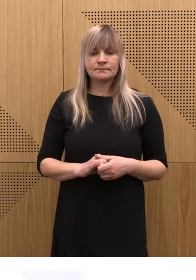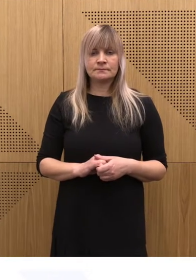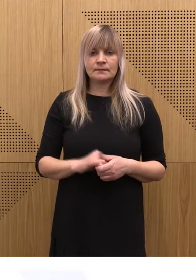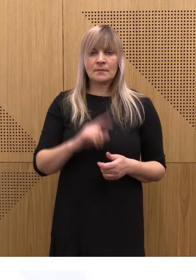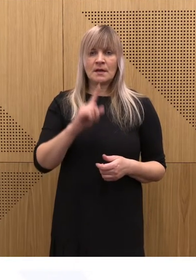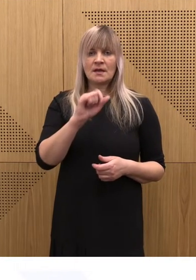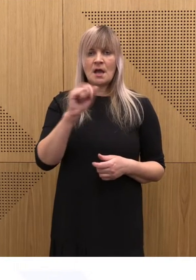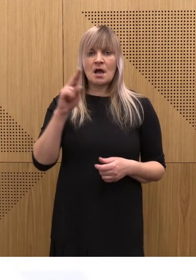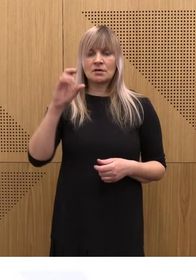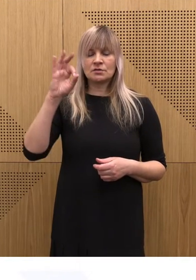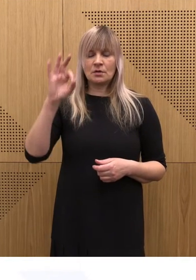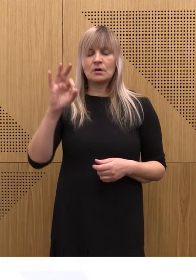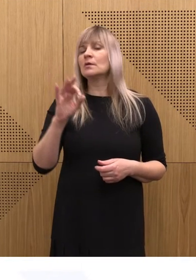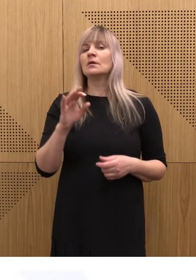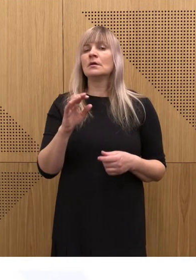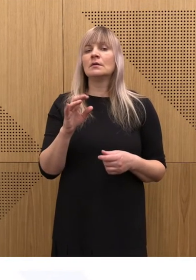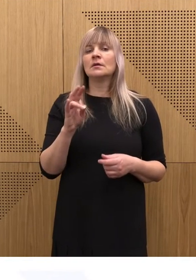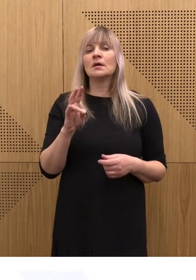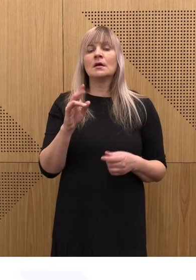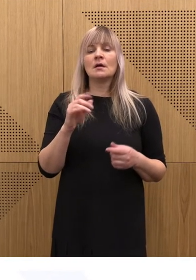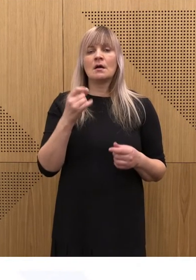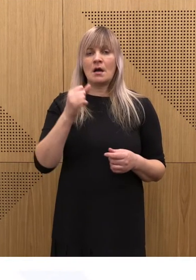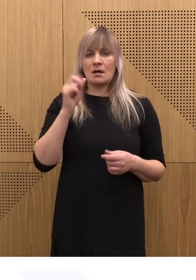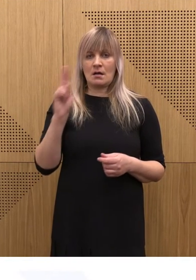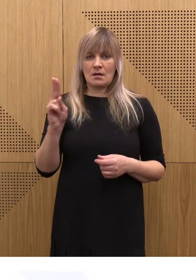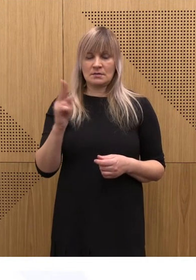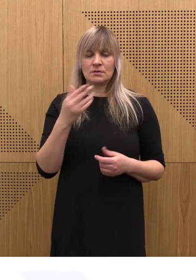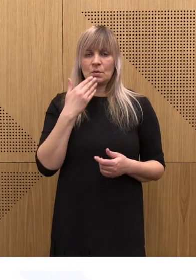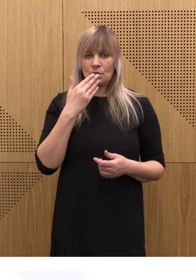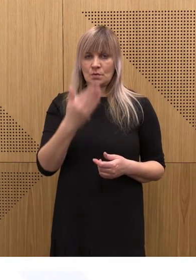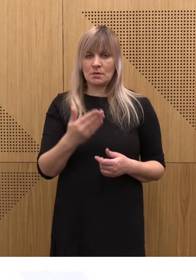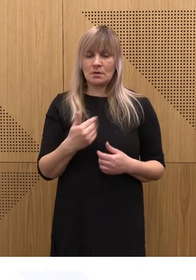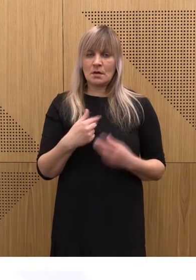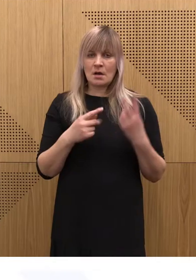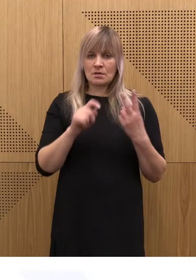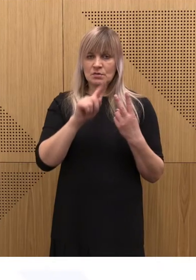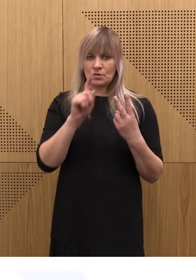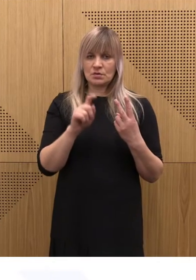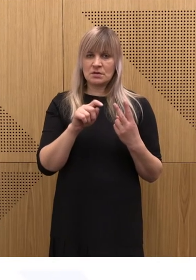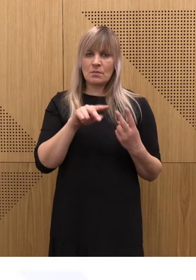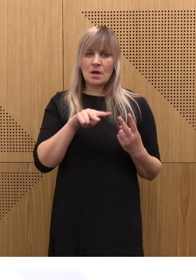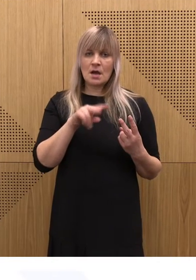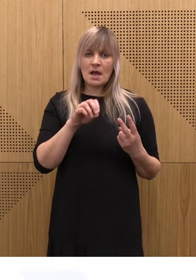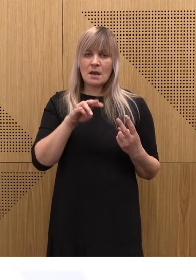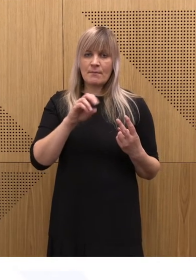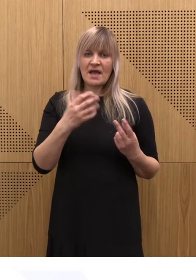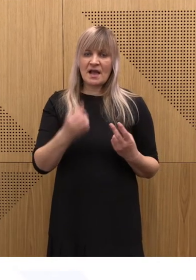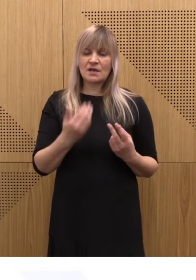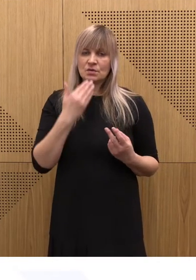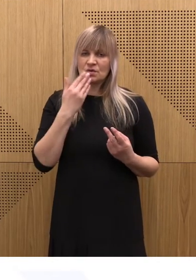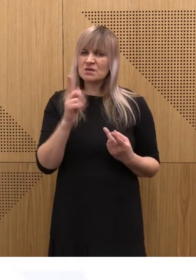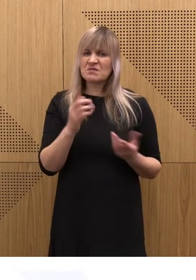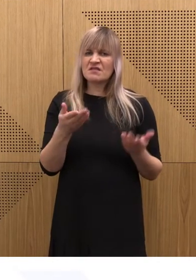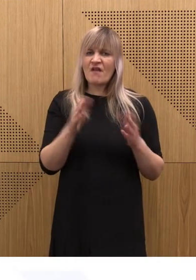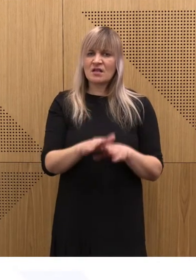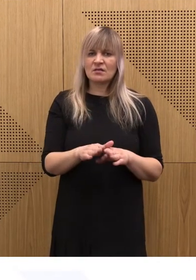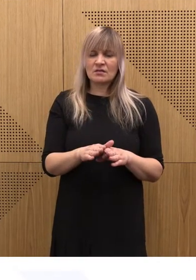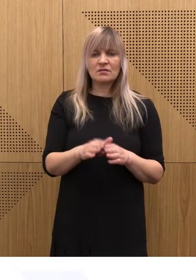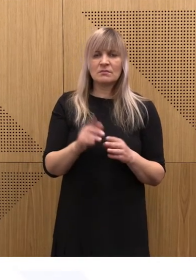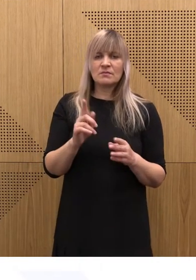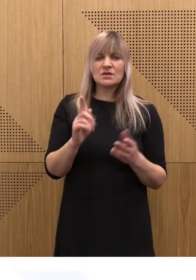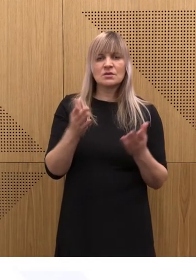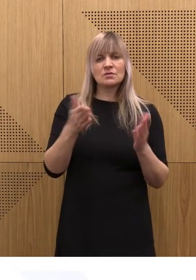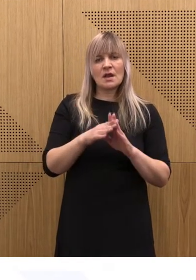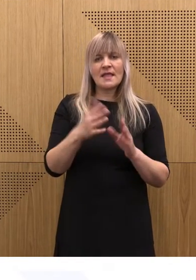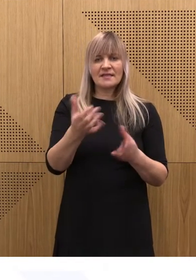Tiina Jaaks on Aktuaalne Kaamera. Mul on kaks küsimust. Et Martin Helmele küsimuse, et millised suletud valdkondade ettevõtted